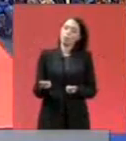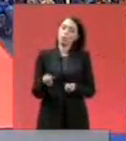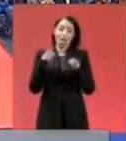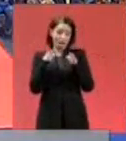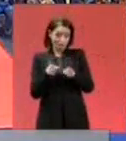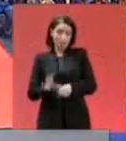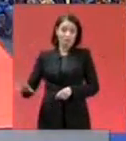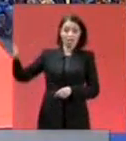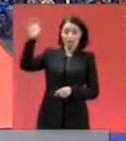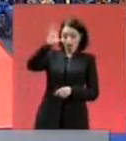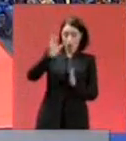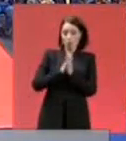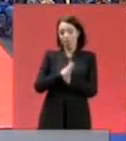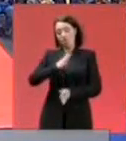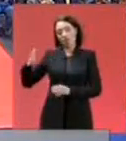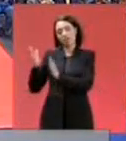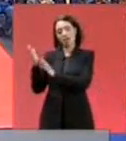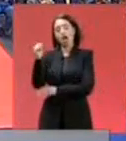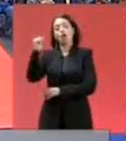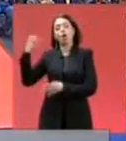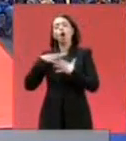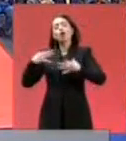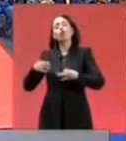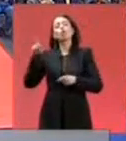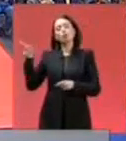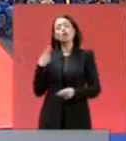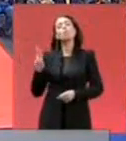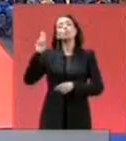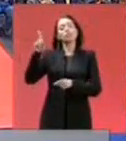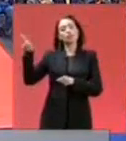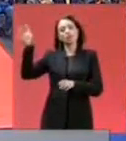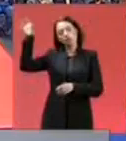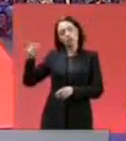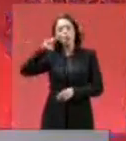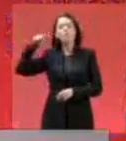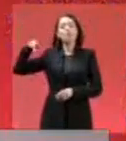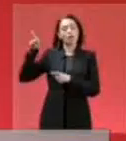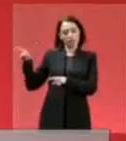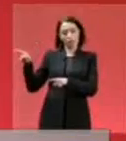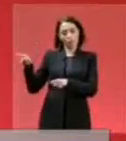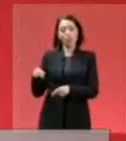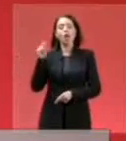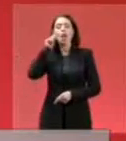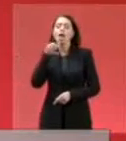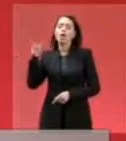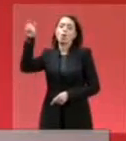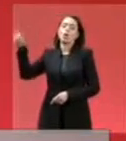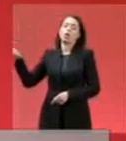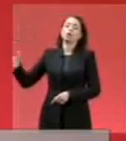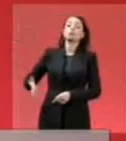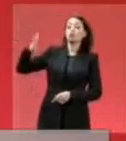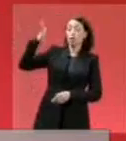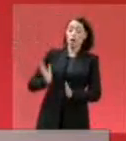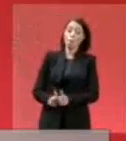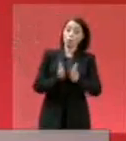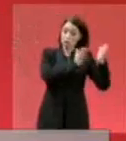αυτήν την Ευρώπη της δεξιάς και της ακροδεξιάς που εκπροσωπεί η υποψηφιότητα του κύριου Βέμπε, που στηρίζει ο κύριος Μητσοτάκης. Από την